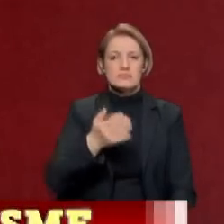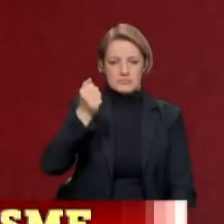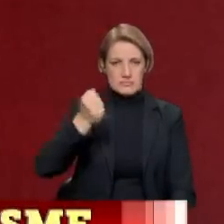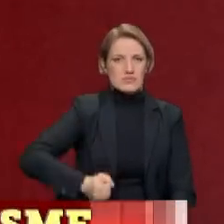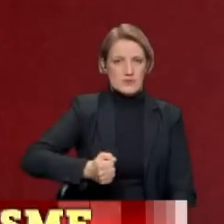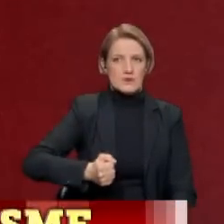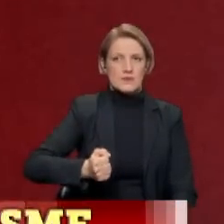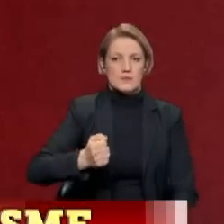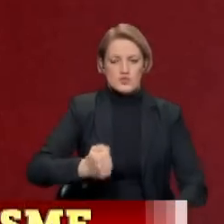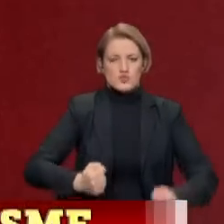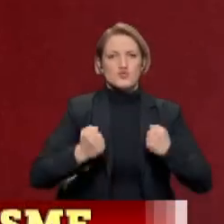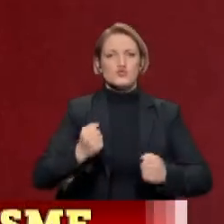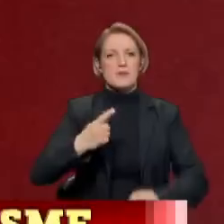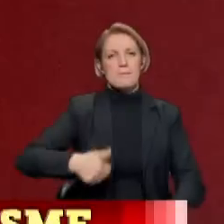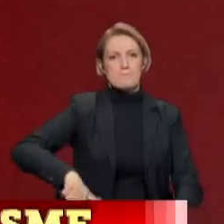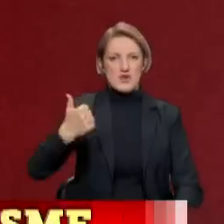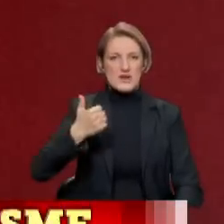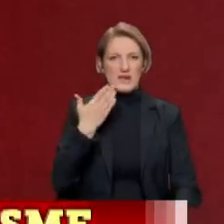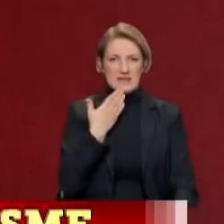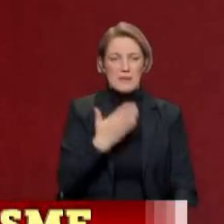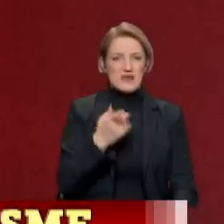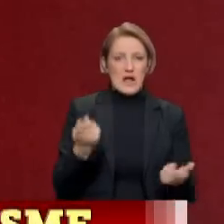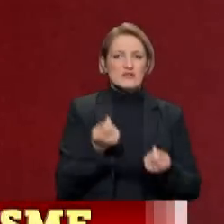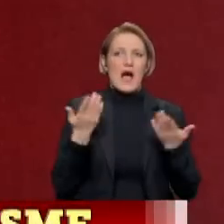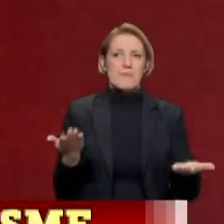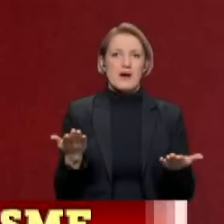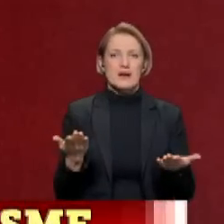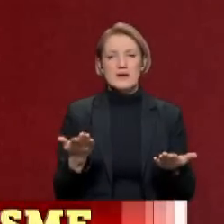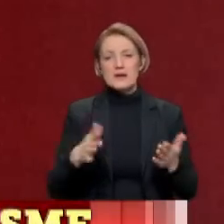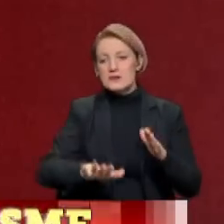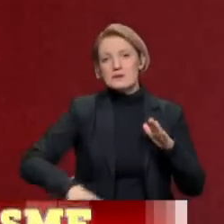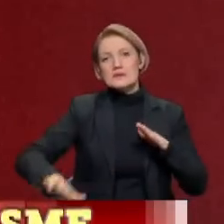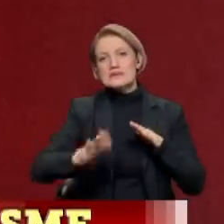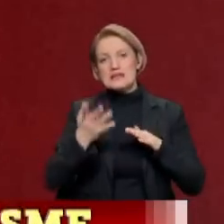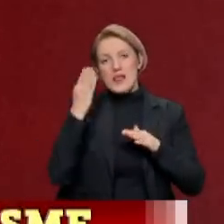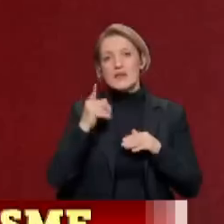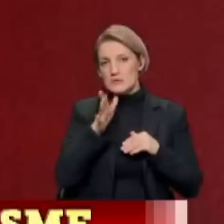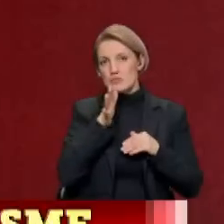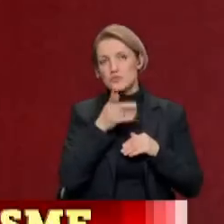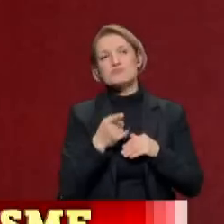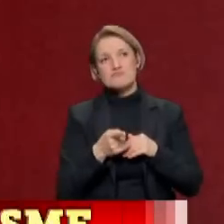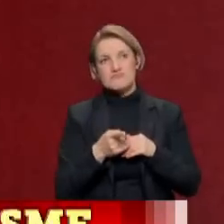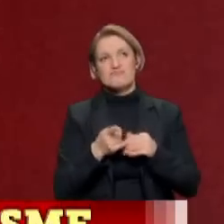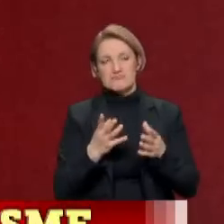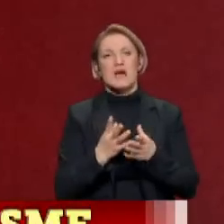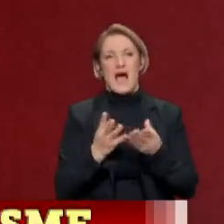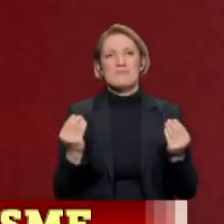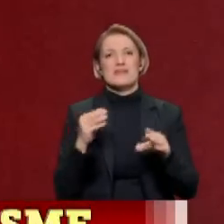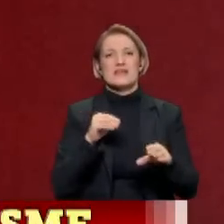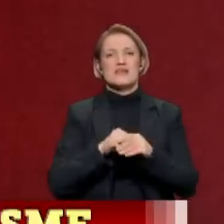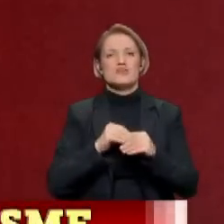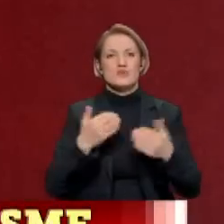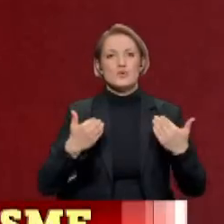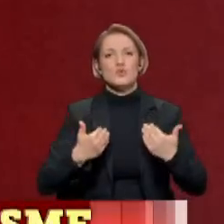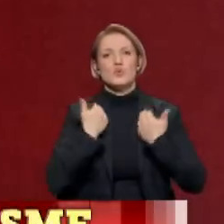Masaya yumruğunu vuran güçlü bir lider imajı vermeye çalıştı ama taban nasıl algıladı biliyor musunuz bunu? Taban dedi ki kaybettiği için